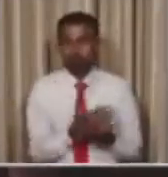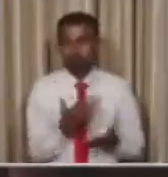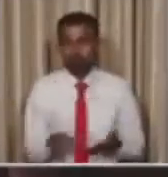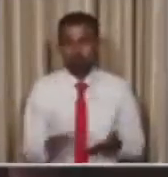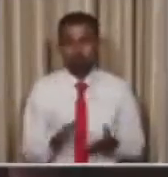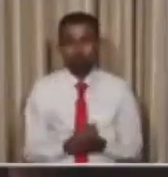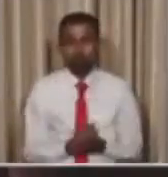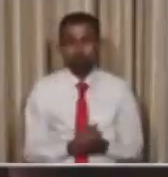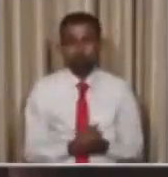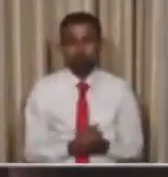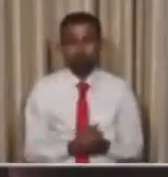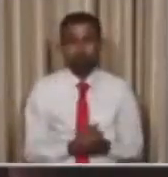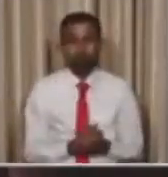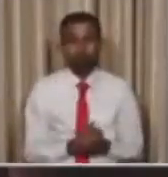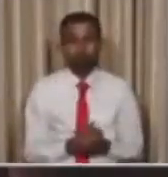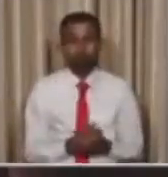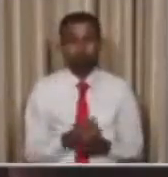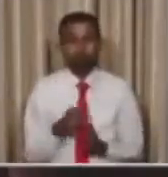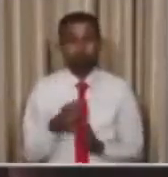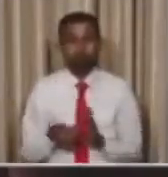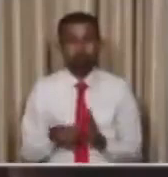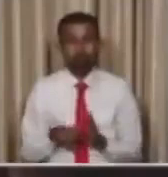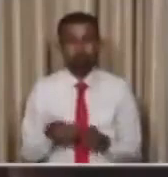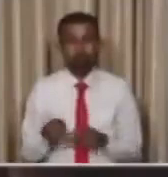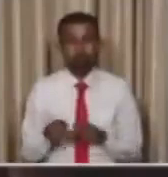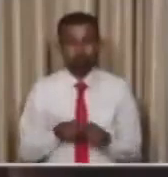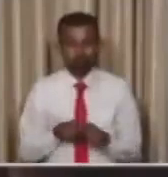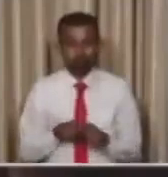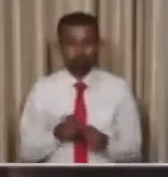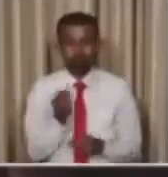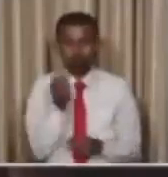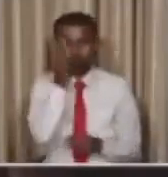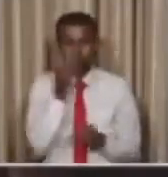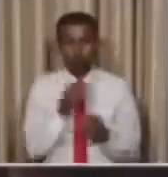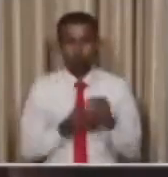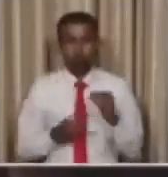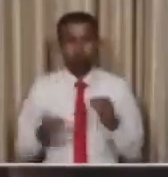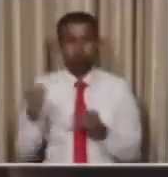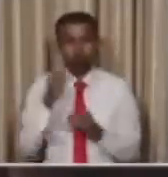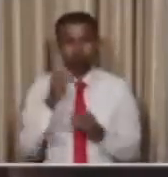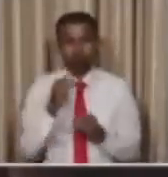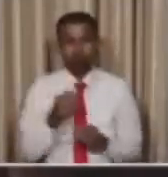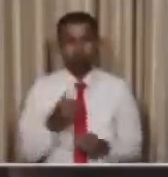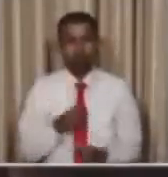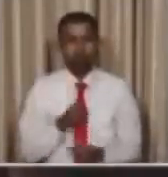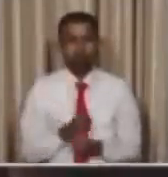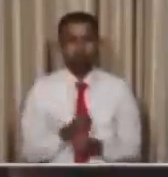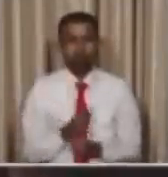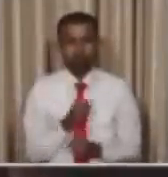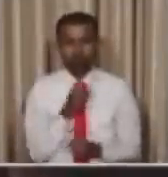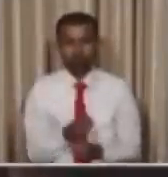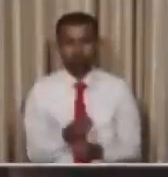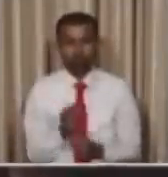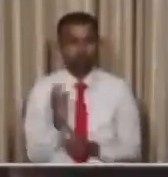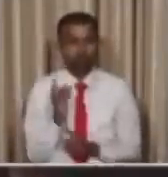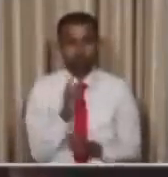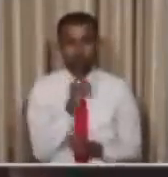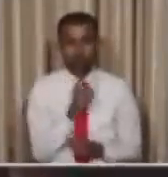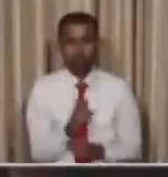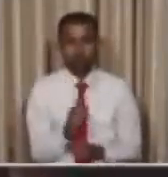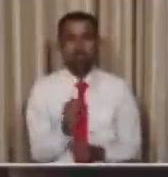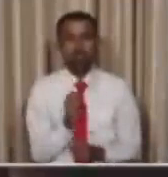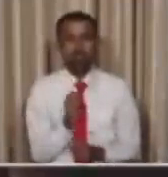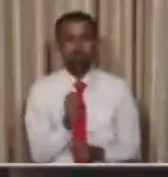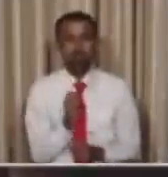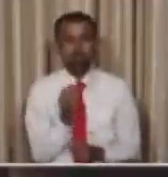ඒ නවත්වපු අයව තමයි ශ්‍රී ලාංකිකයන් හැටියට ඊශ්‍රායලයට ගෙන්න ගන්නෙ. අපි ආණ්ඩුවට කියනවා ජනාධිපතිතුමාට කියනවා ඇයි අපි